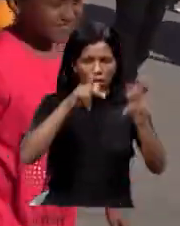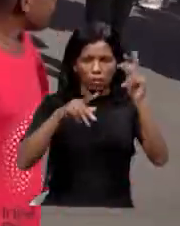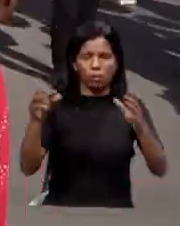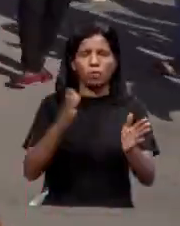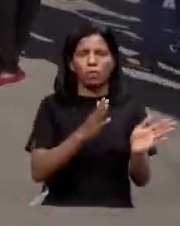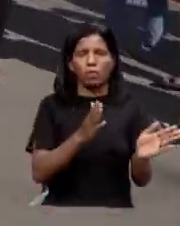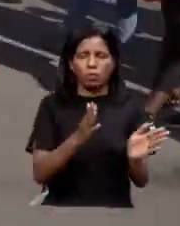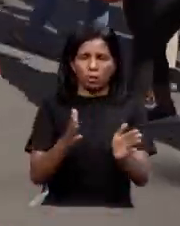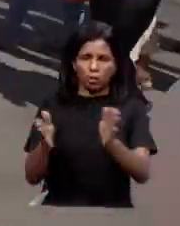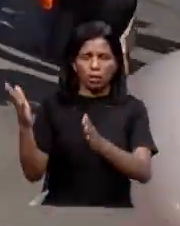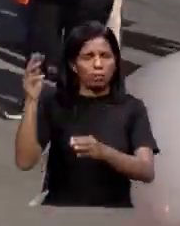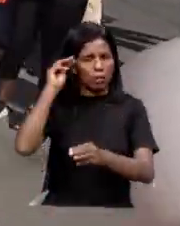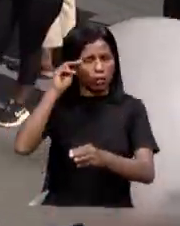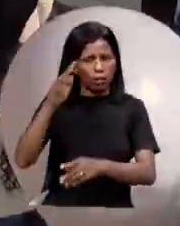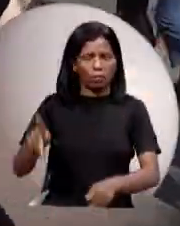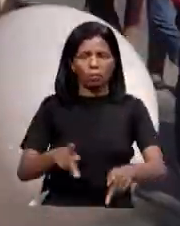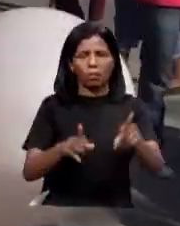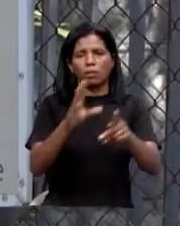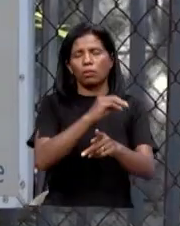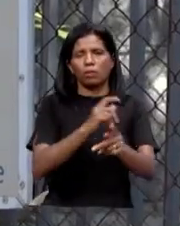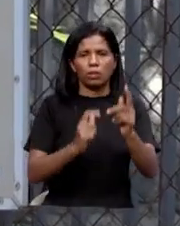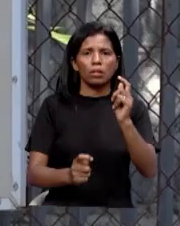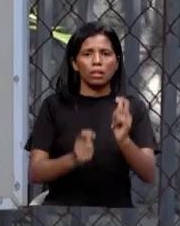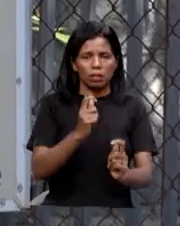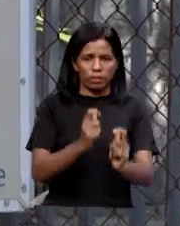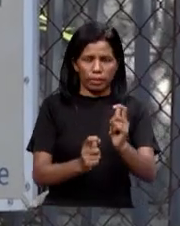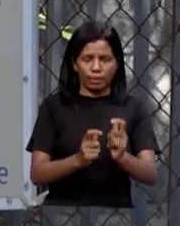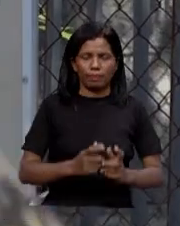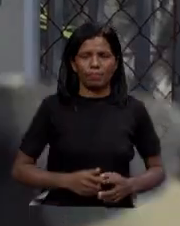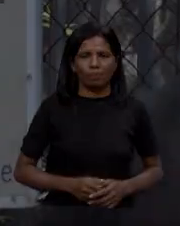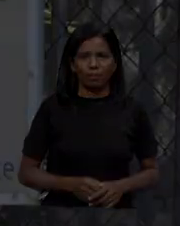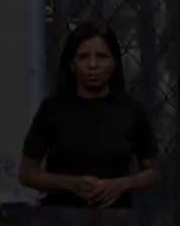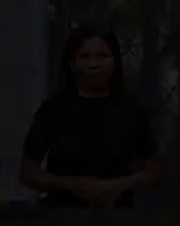ministeriu publiku no tribunal. Juliana Pereira, Dilma Sujeti, Jemen.